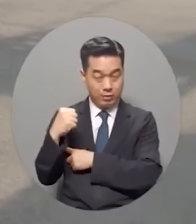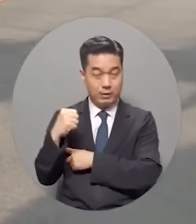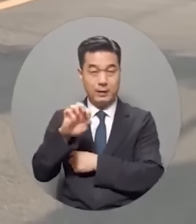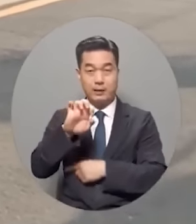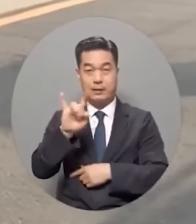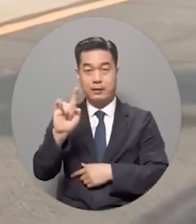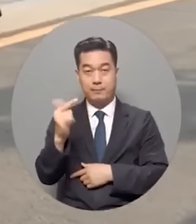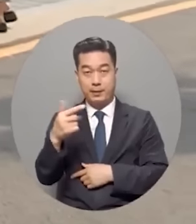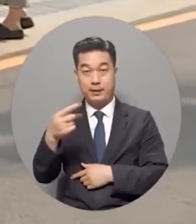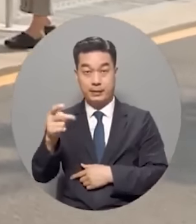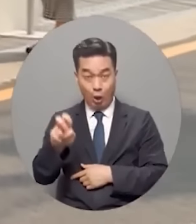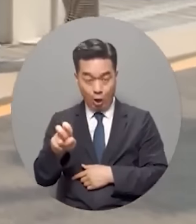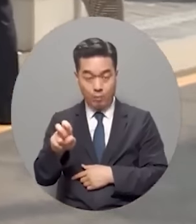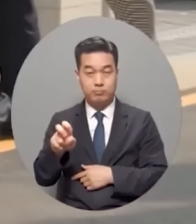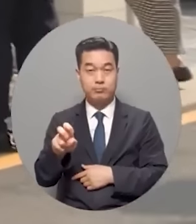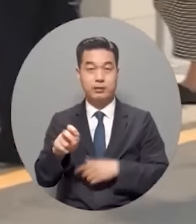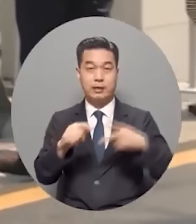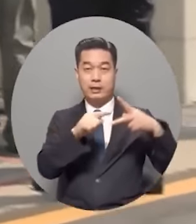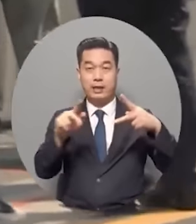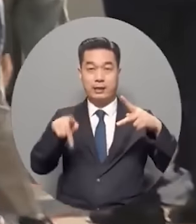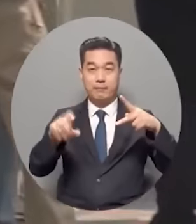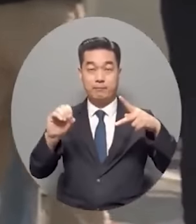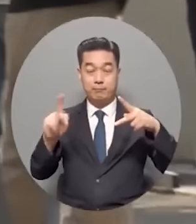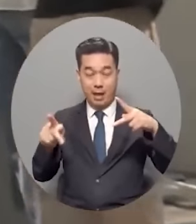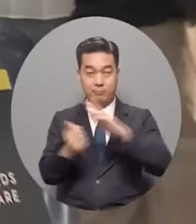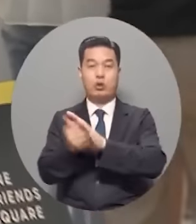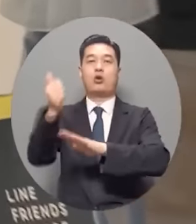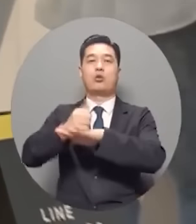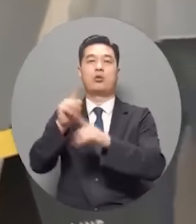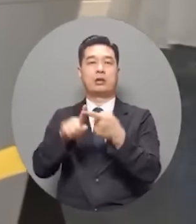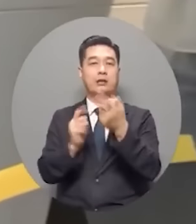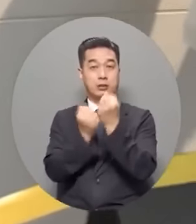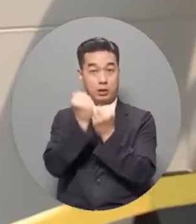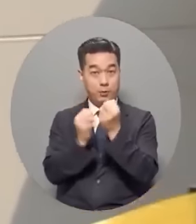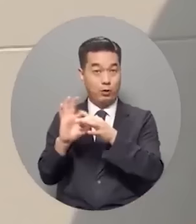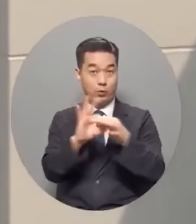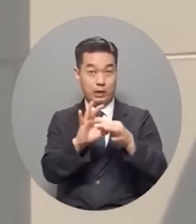성공을 얘기할 때 빼놓을 수 없는 요소가 됐습니다. 팬덤 문화를 어떻게